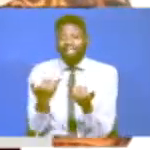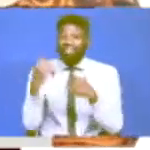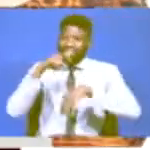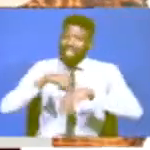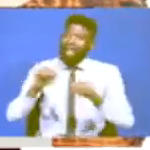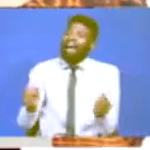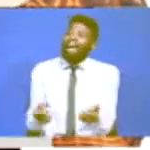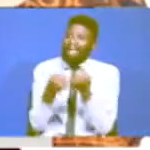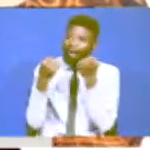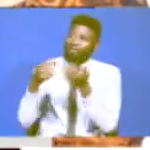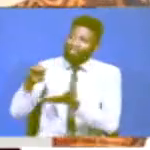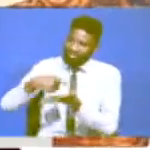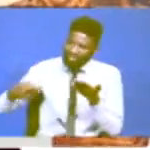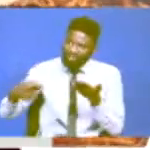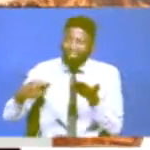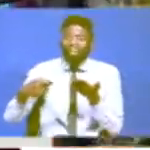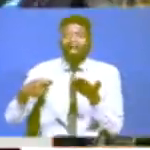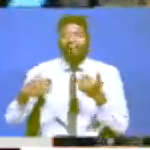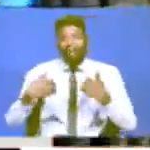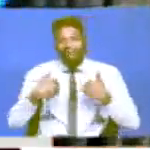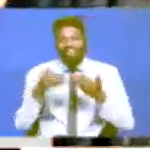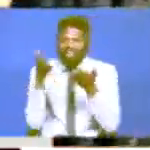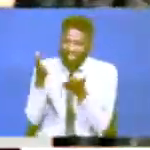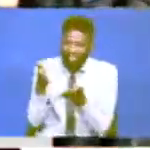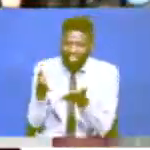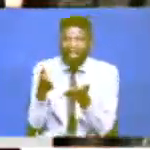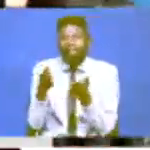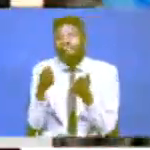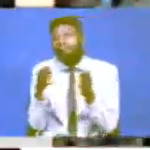shinda ya signature mbili ama tatu, tuwe tuko within the law.